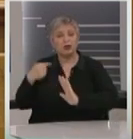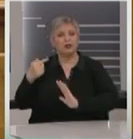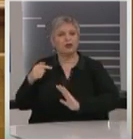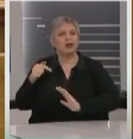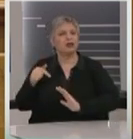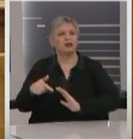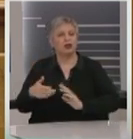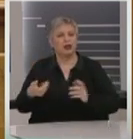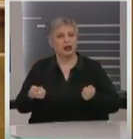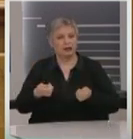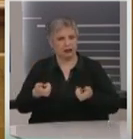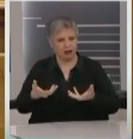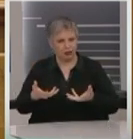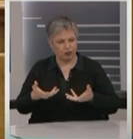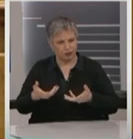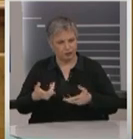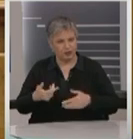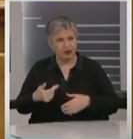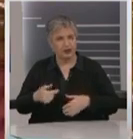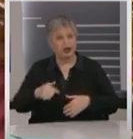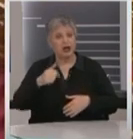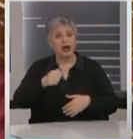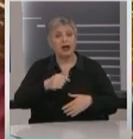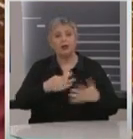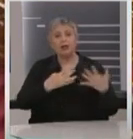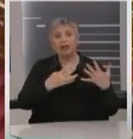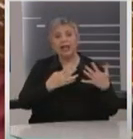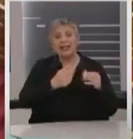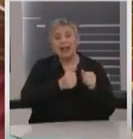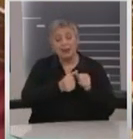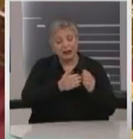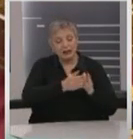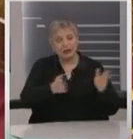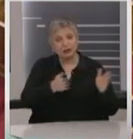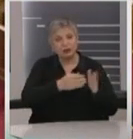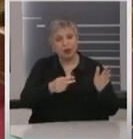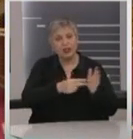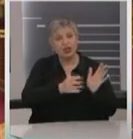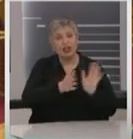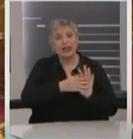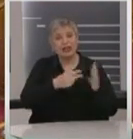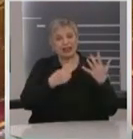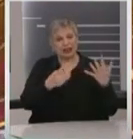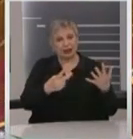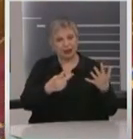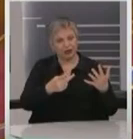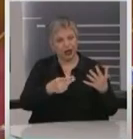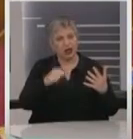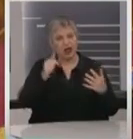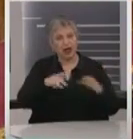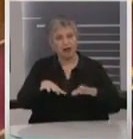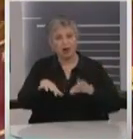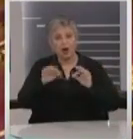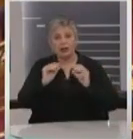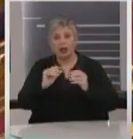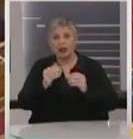ανακάμπτουν ετησίως σε όγκο στο πρώτο 9μηνο του 2017 η ιδιωτική οικοδομική δραστηριότητα και το λιανικό